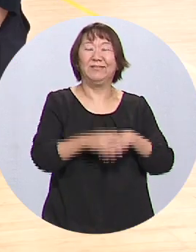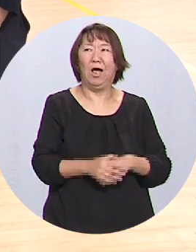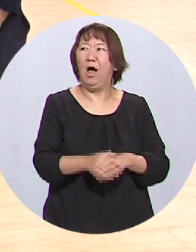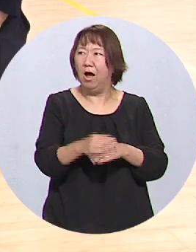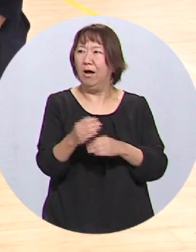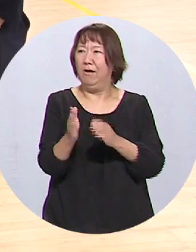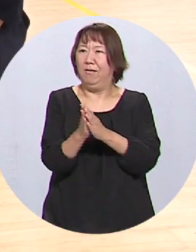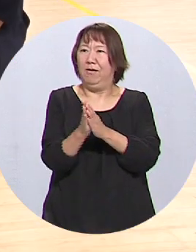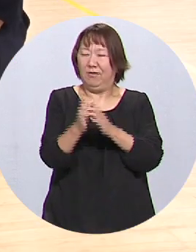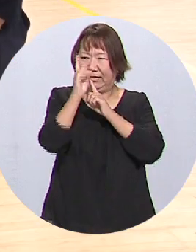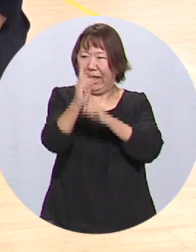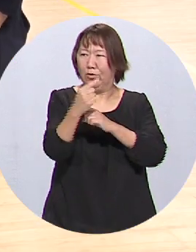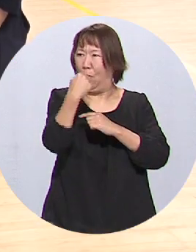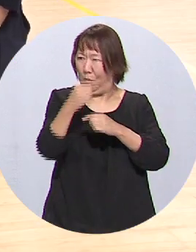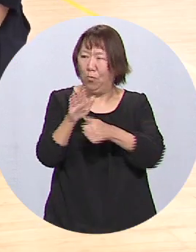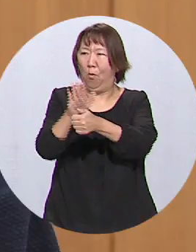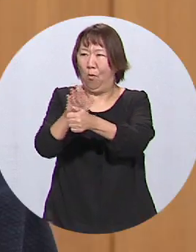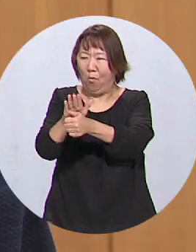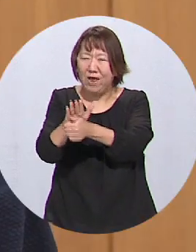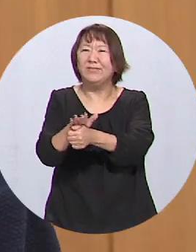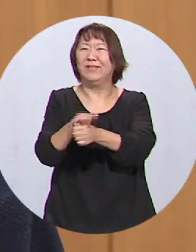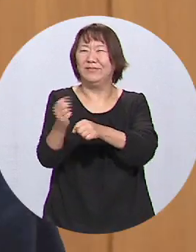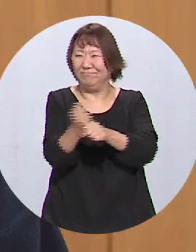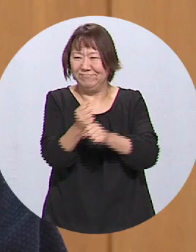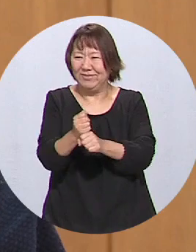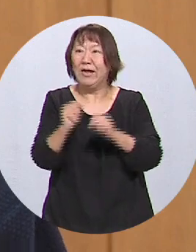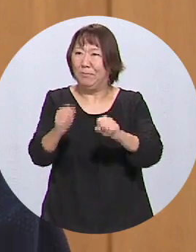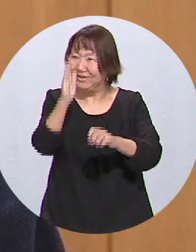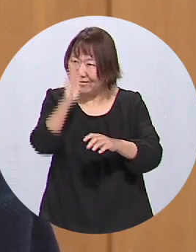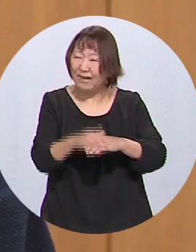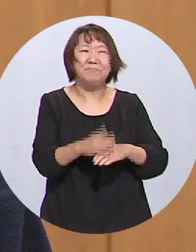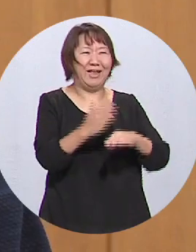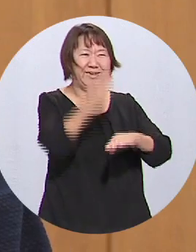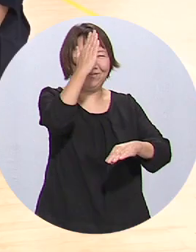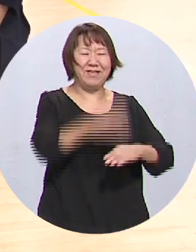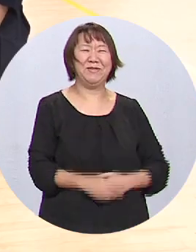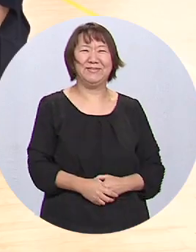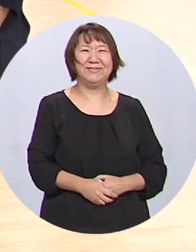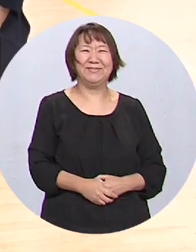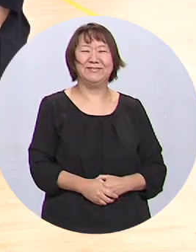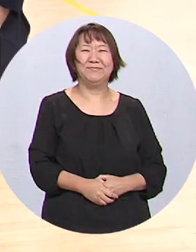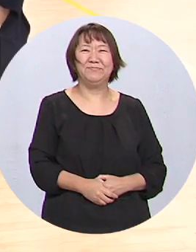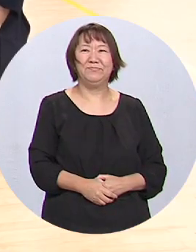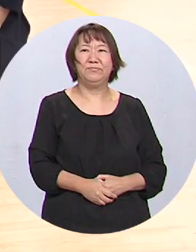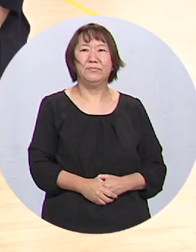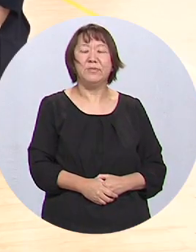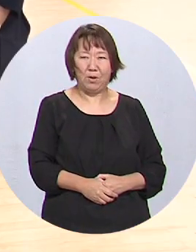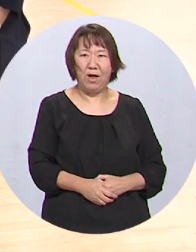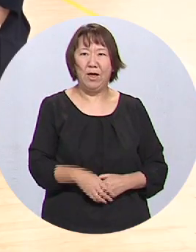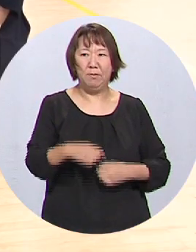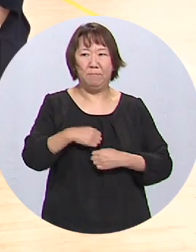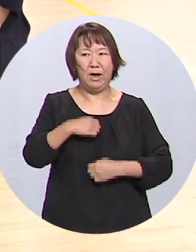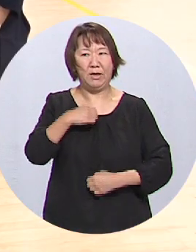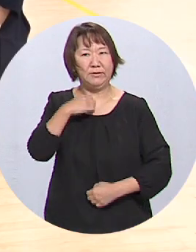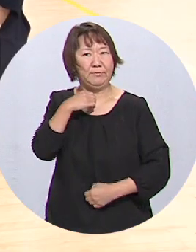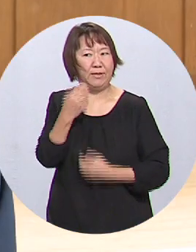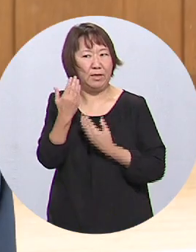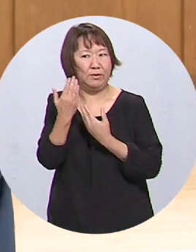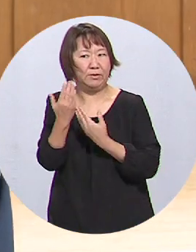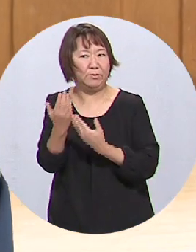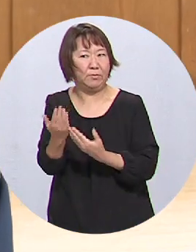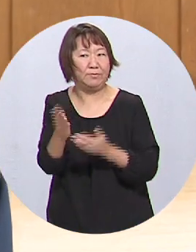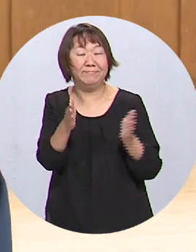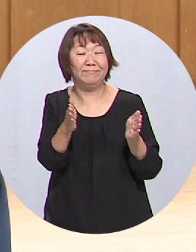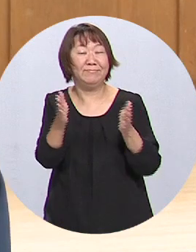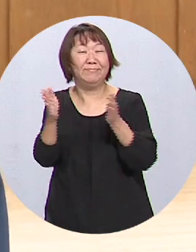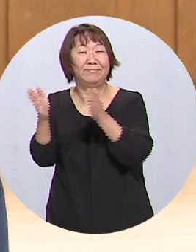道家として本当に、はい、応援してますんで頑張ってください。 ありがとうございます。 じゃあちょっとですね、まあ、真面目な質問もさせていただいたんですが、ちょっと